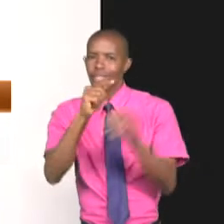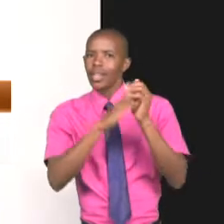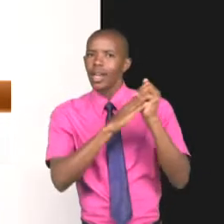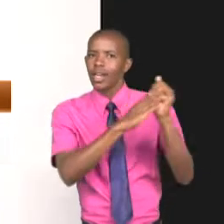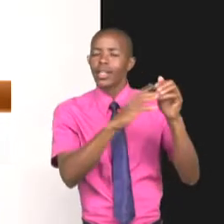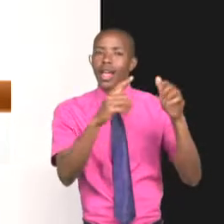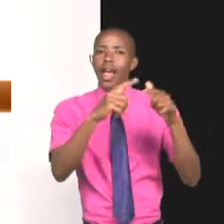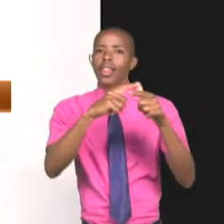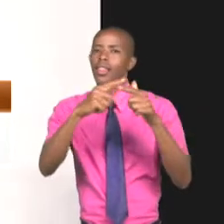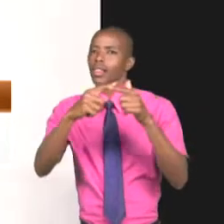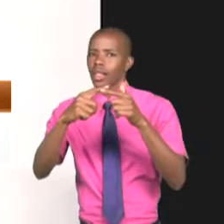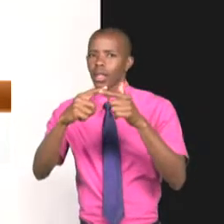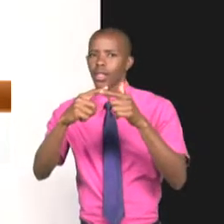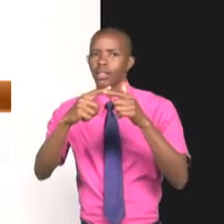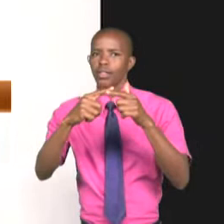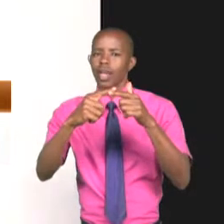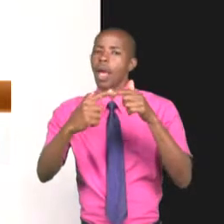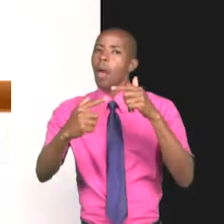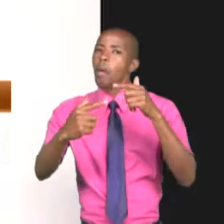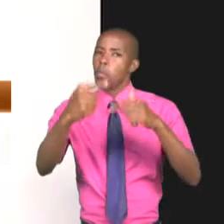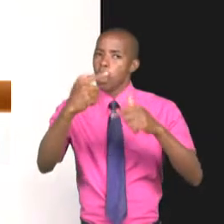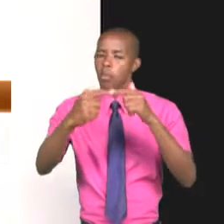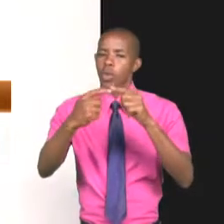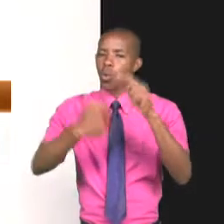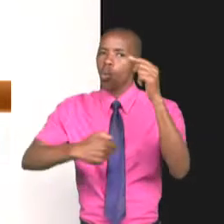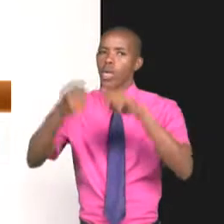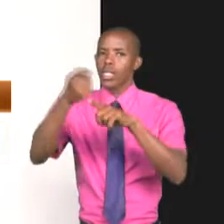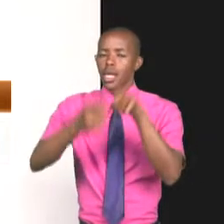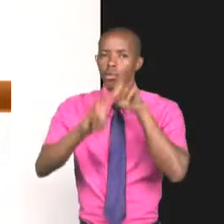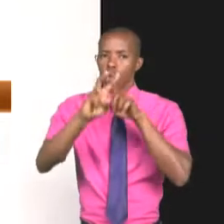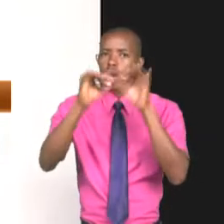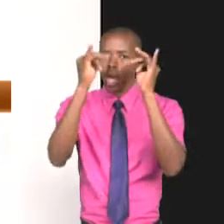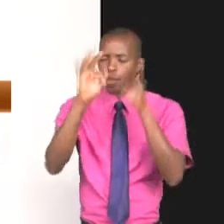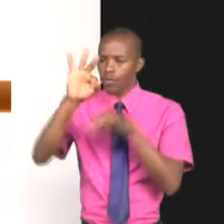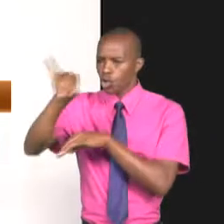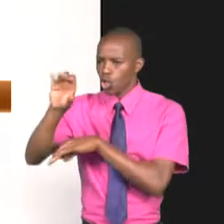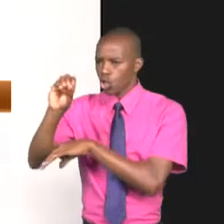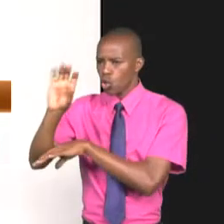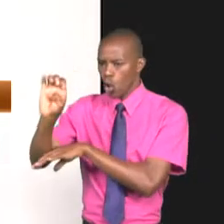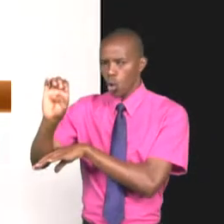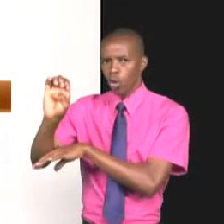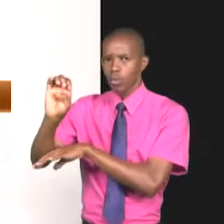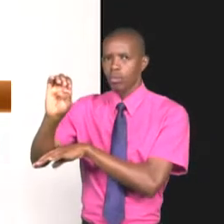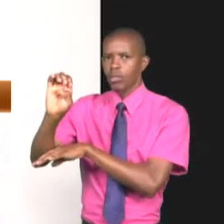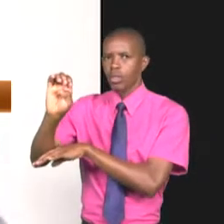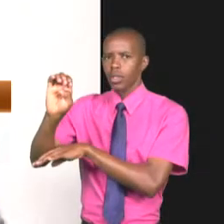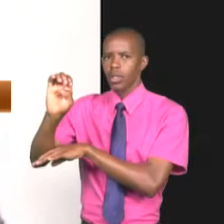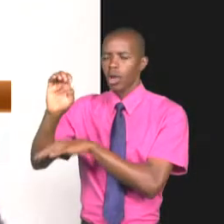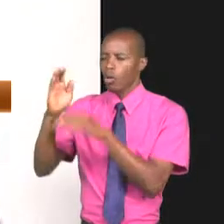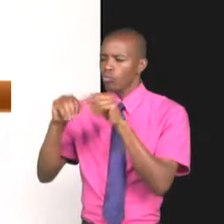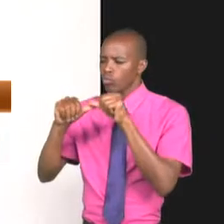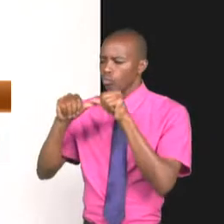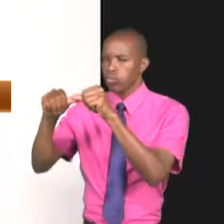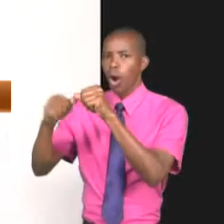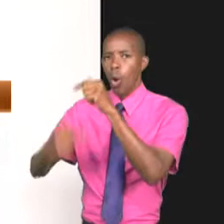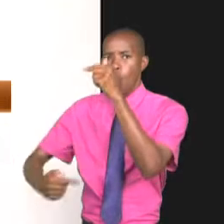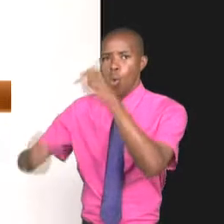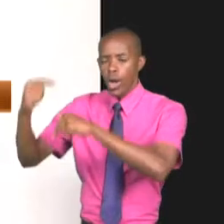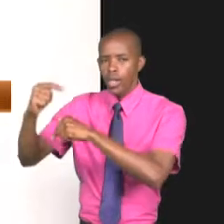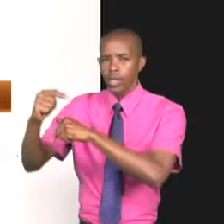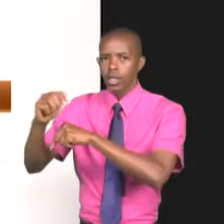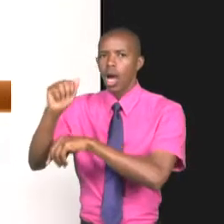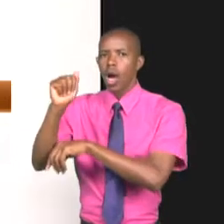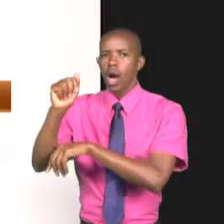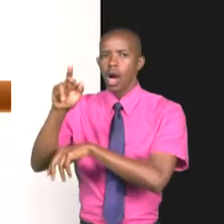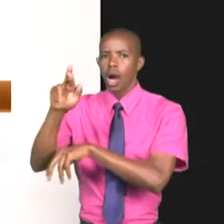basi akapata muhula wa pili. Na iwapo Joe Biden atashikilia uongozi katika jimbo la Arizona,